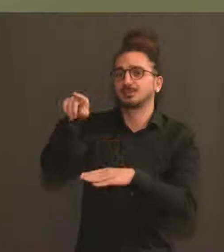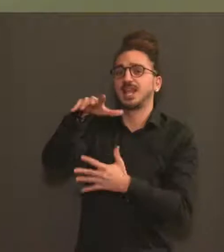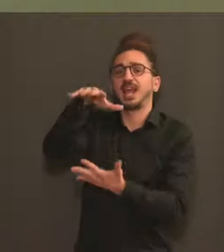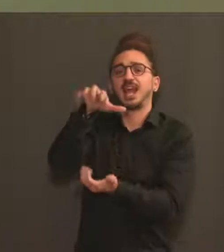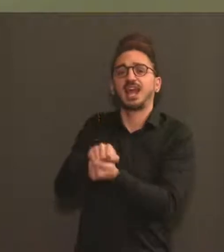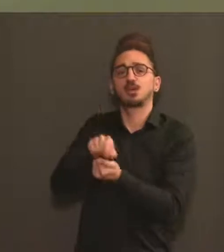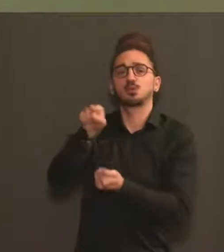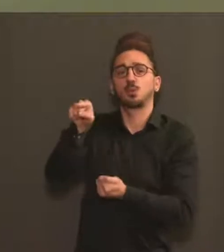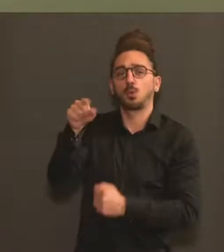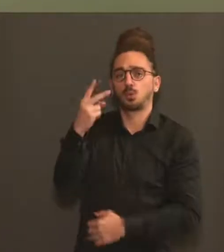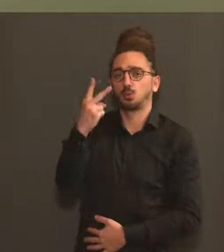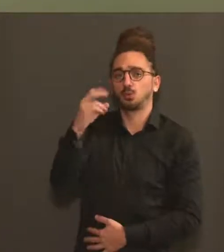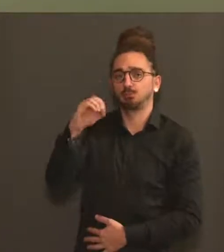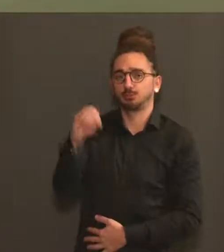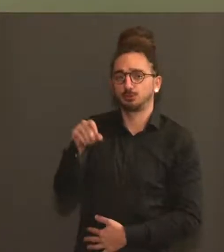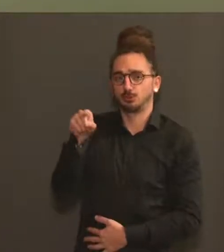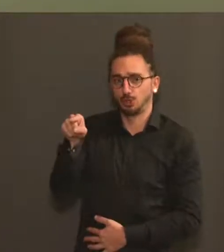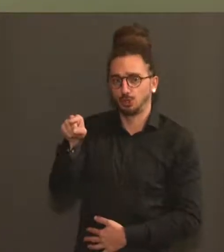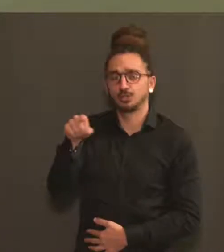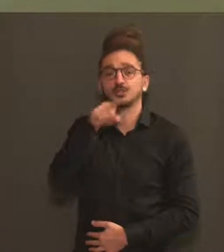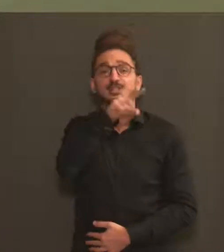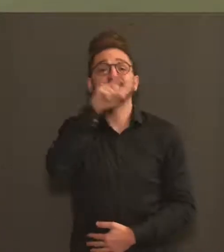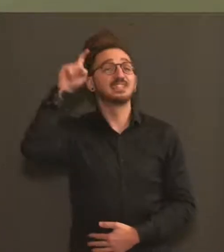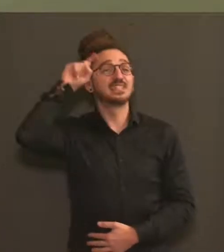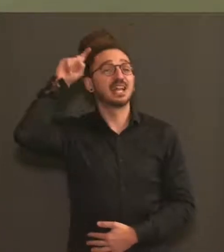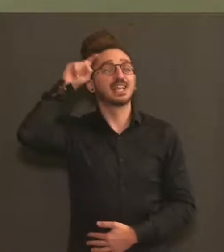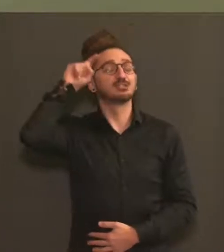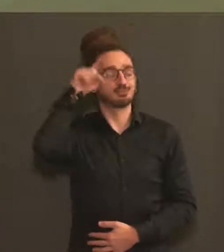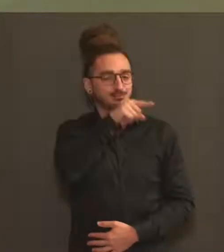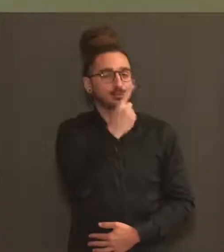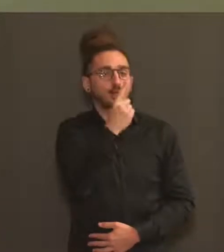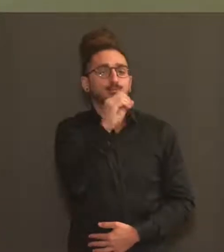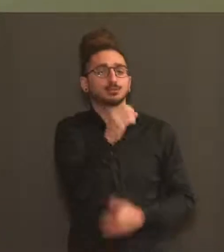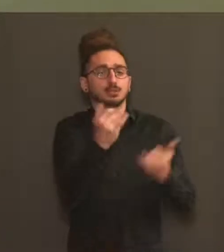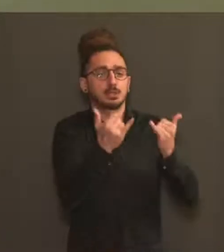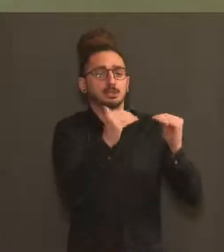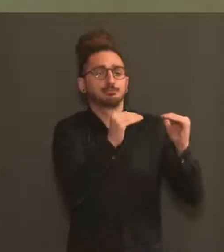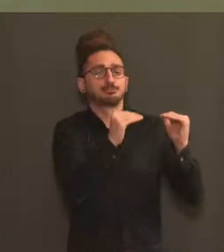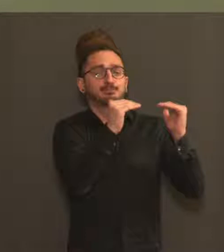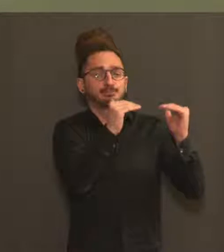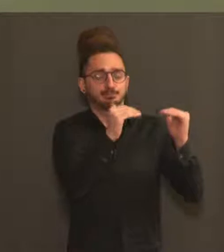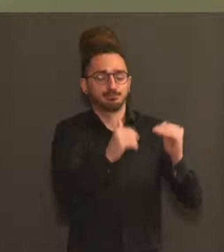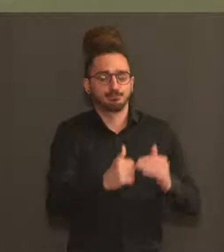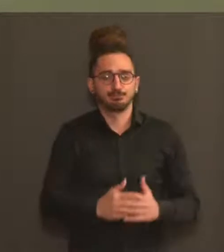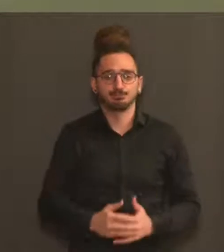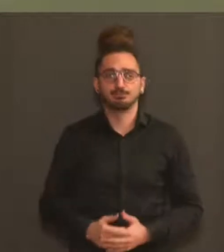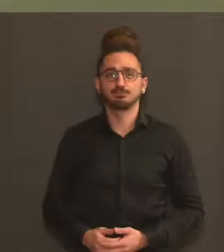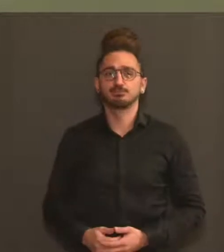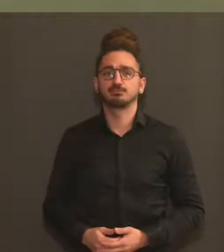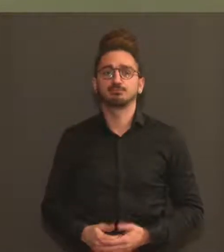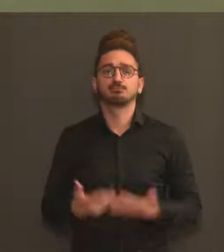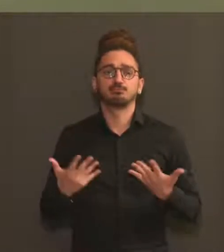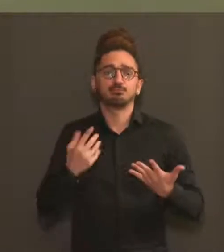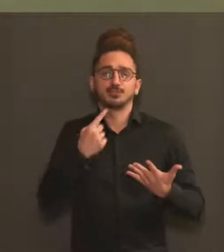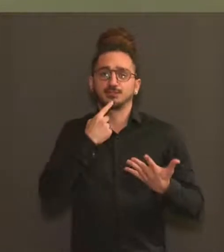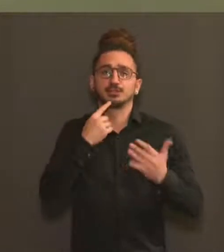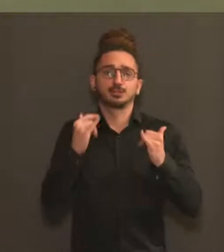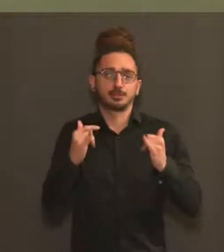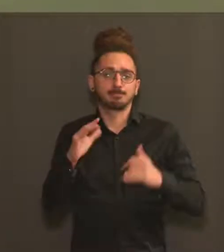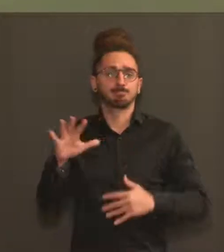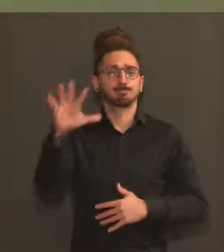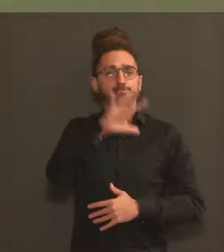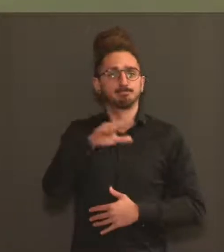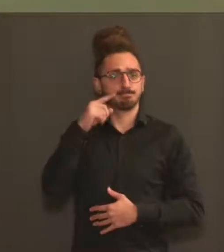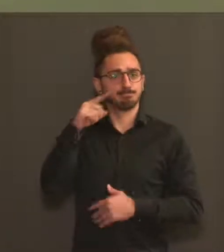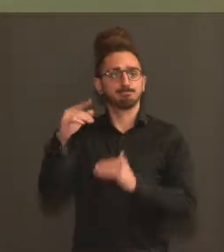province de Liège. Cette augmentation au niveau de la population elle-même est essentiellement présente chez